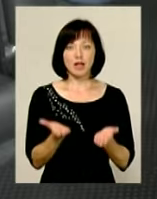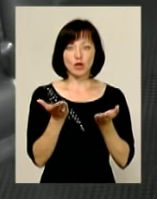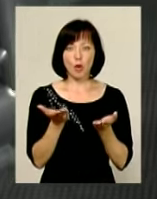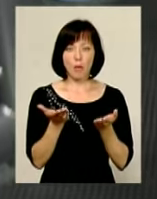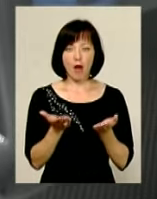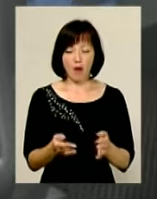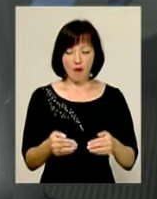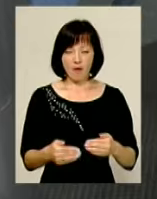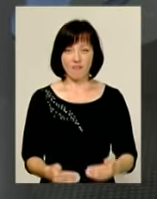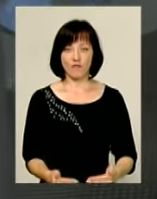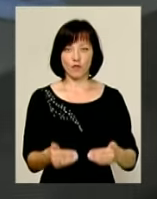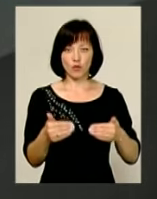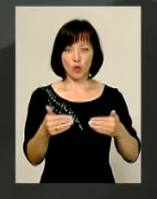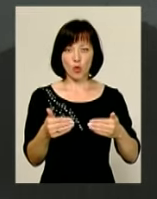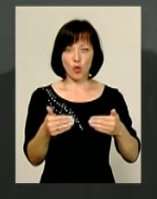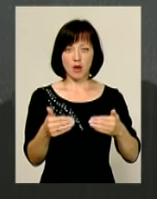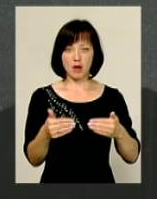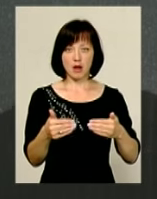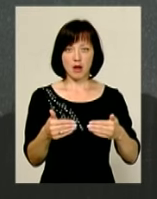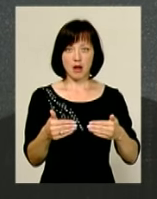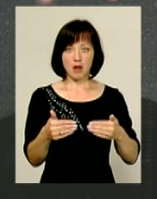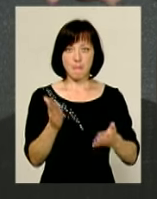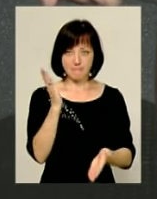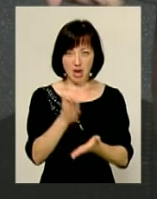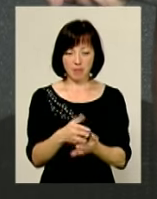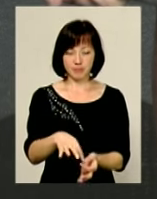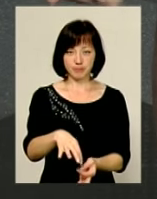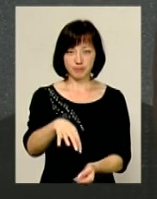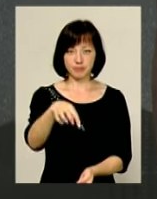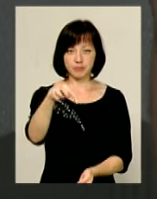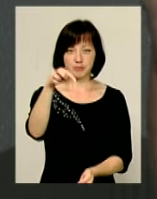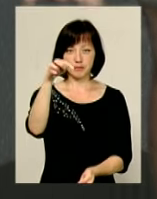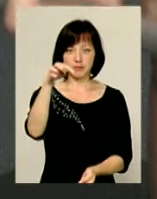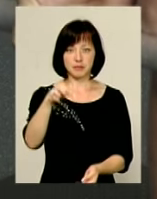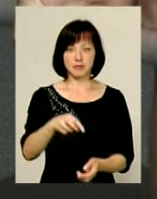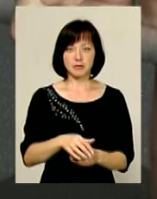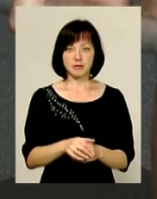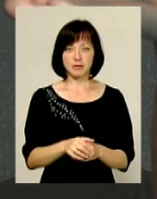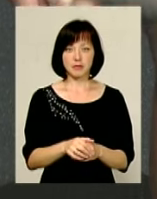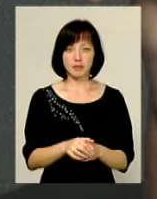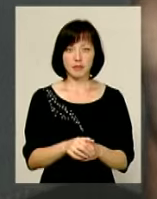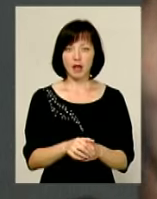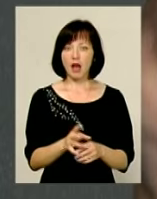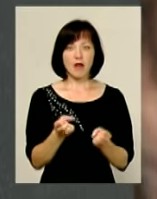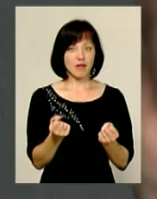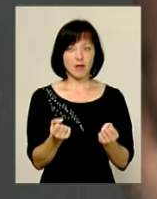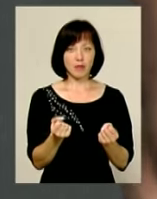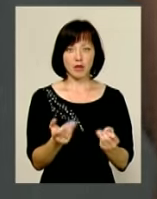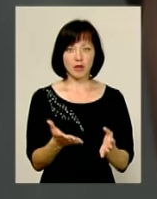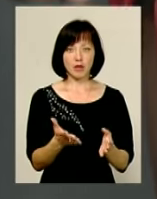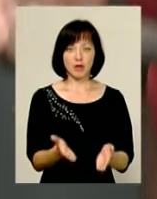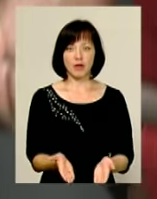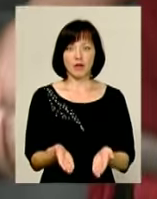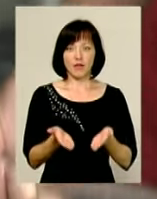вдоль голени. После коленей мы точно так же штангу не отпускаем вдоль